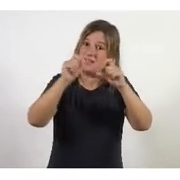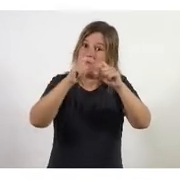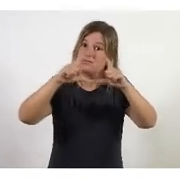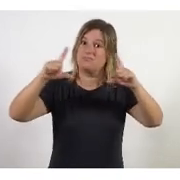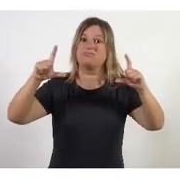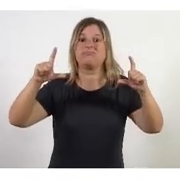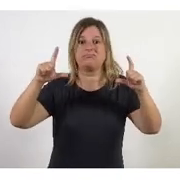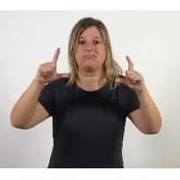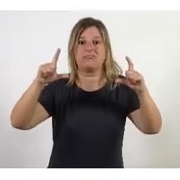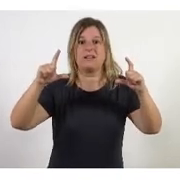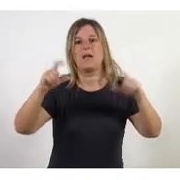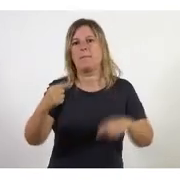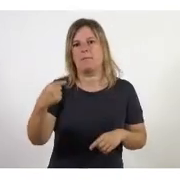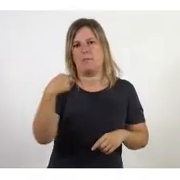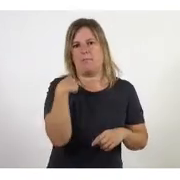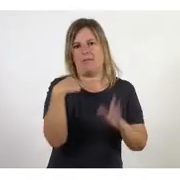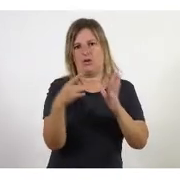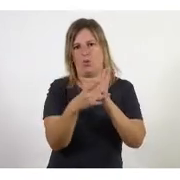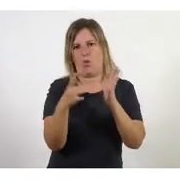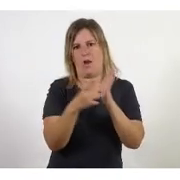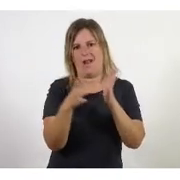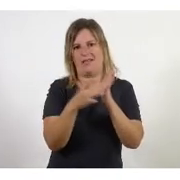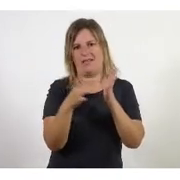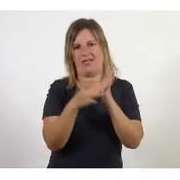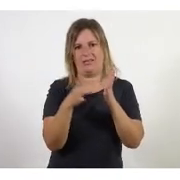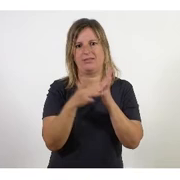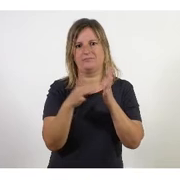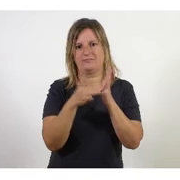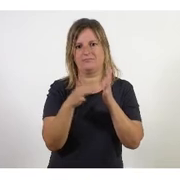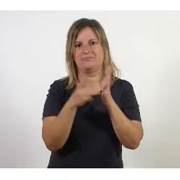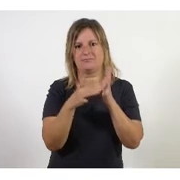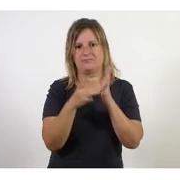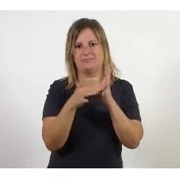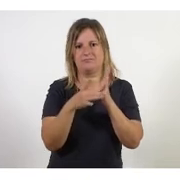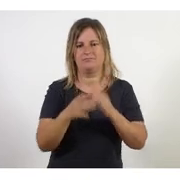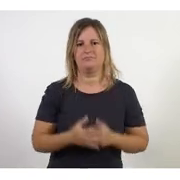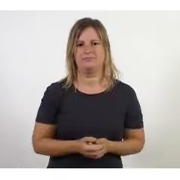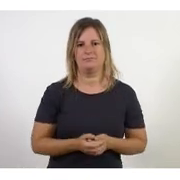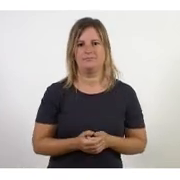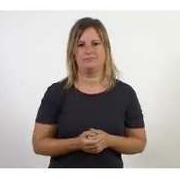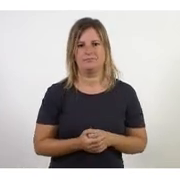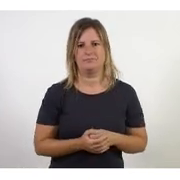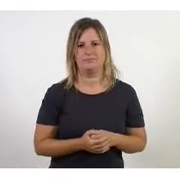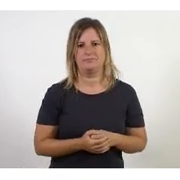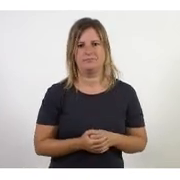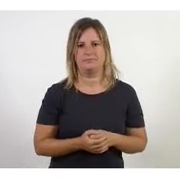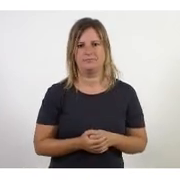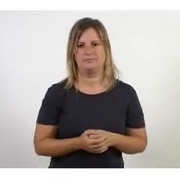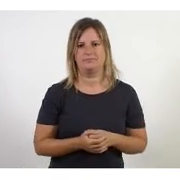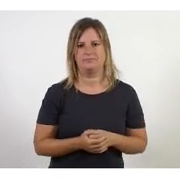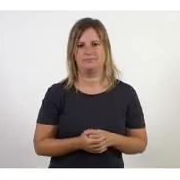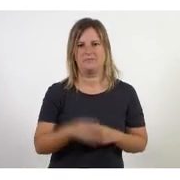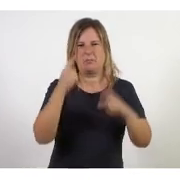la pantalla, esteu artificialment ampliant allò de forma digital i la imatge perdrà qualitat, es veurà amb